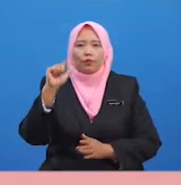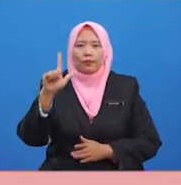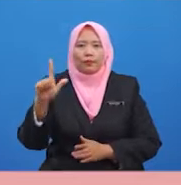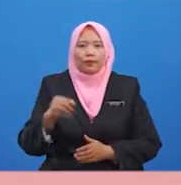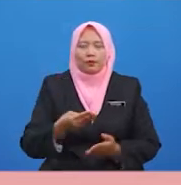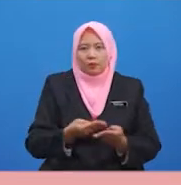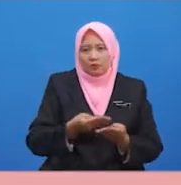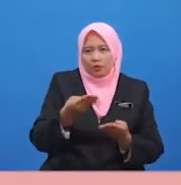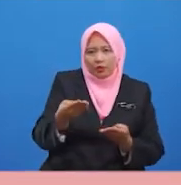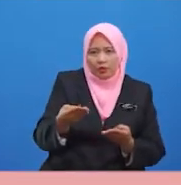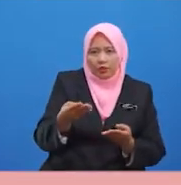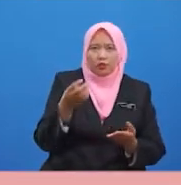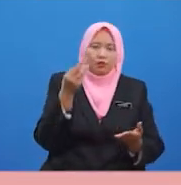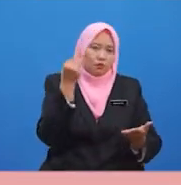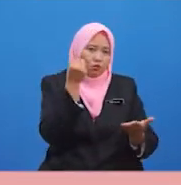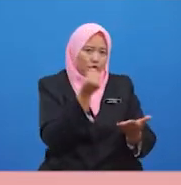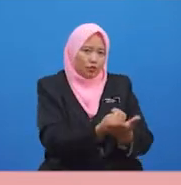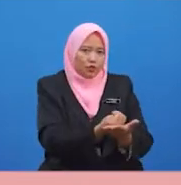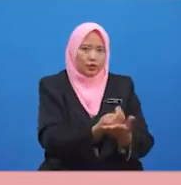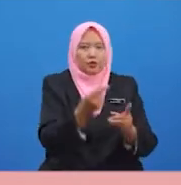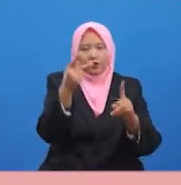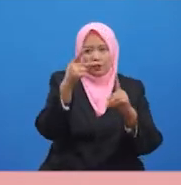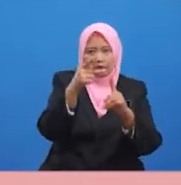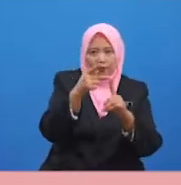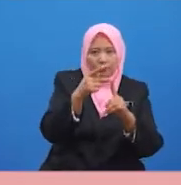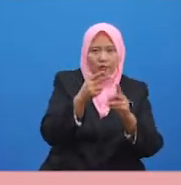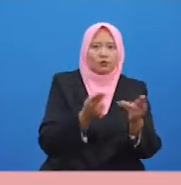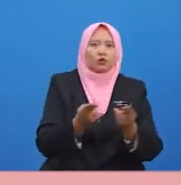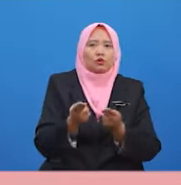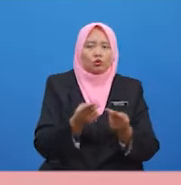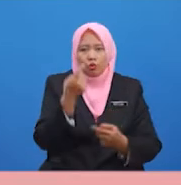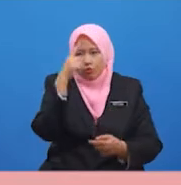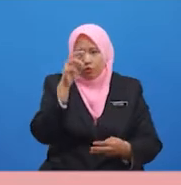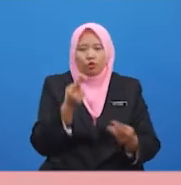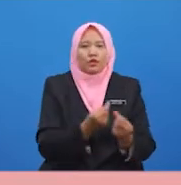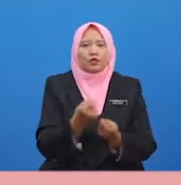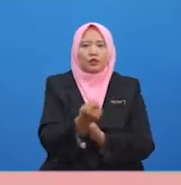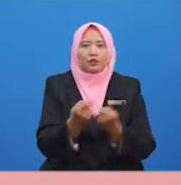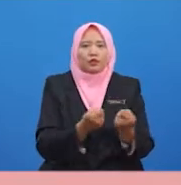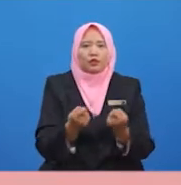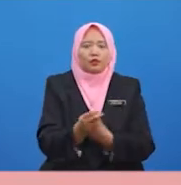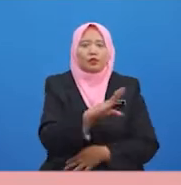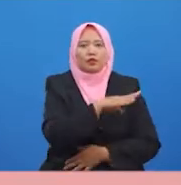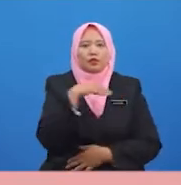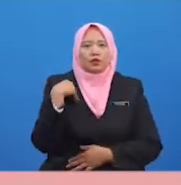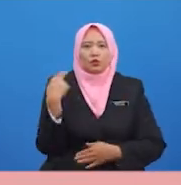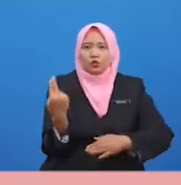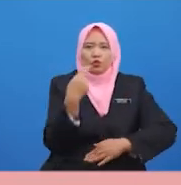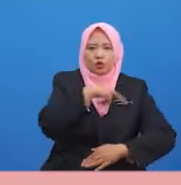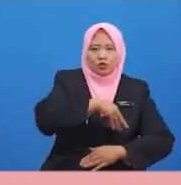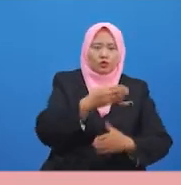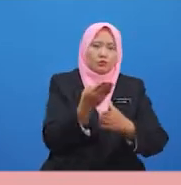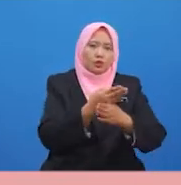kepada pengusaha agar dapat diniagakan dan keuntungan dibahagikan